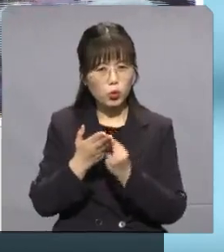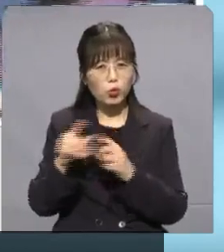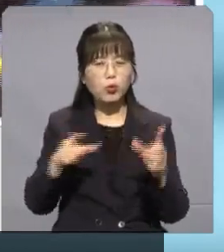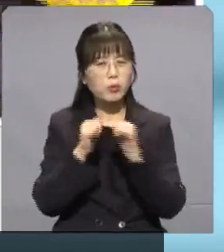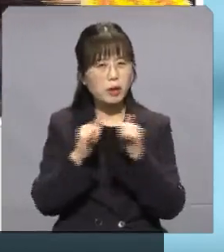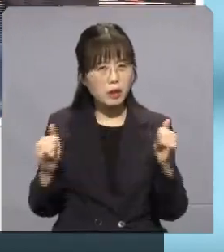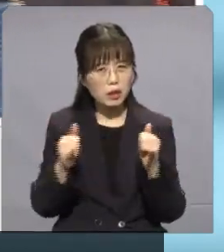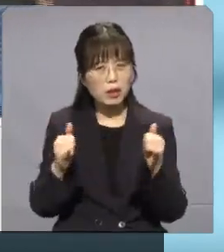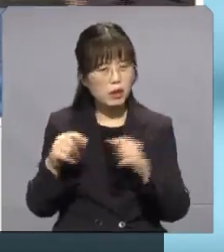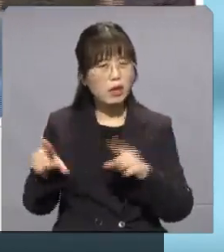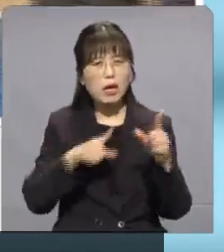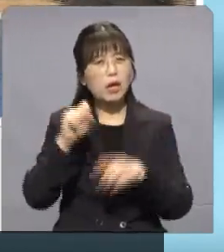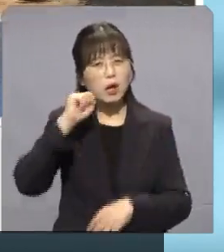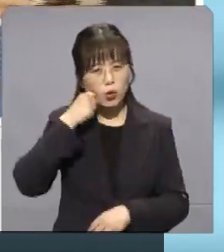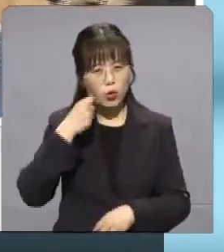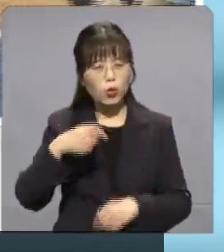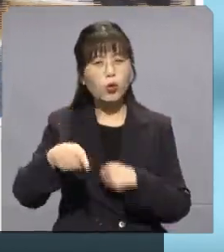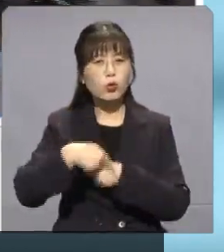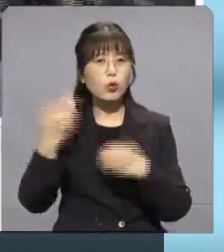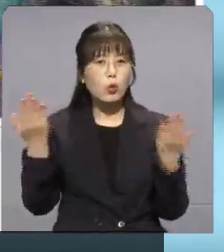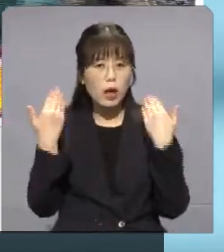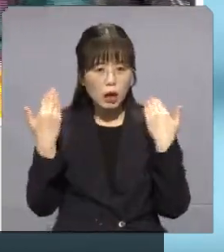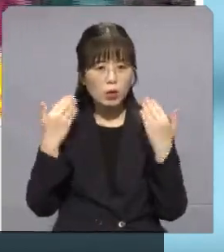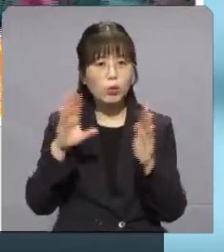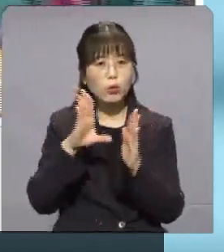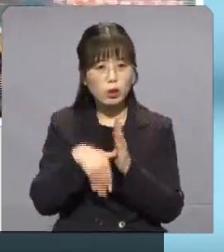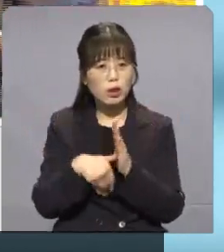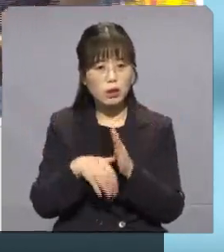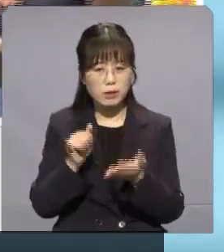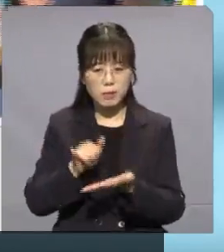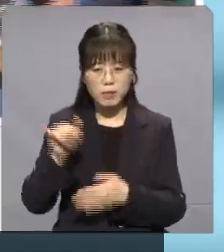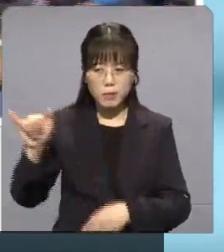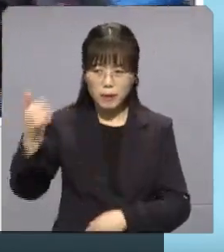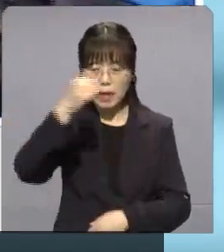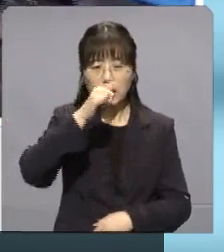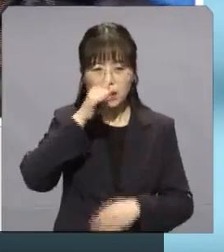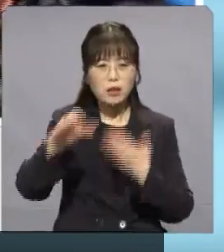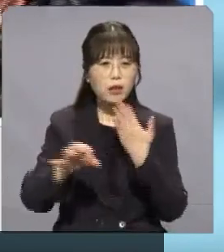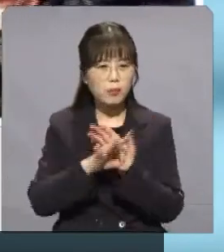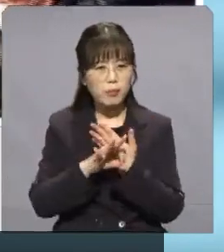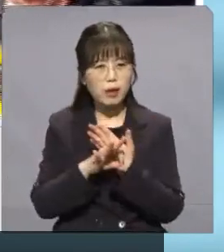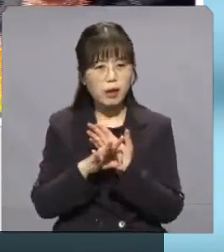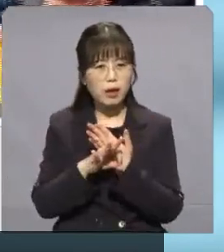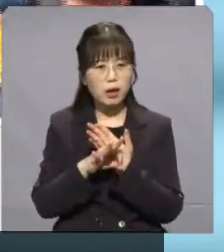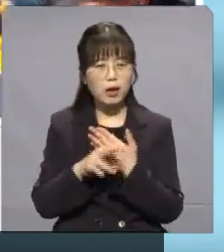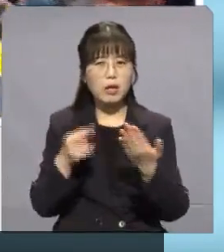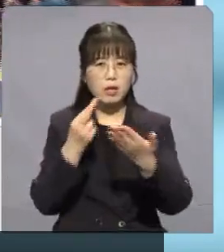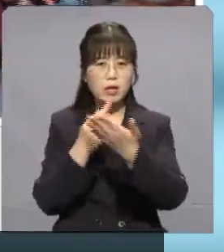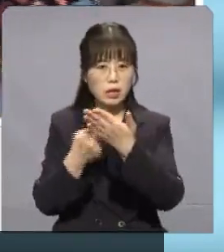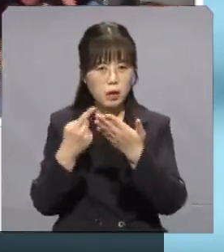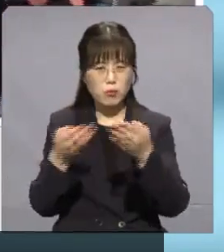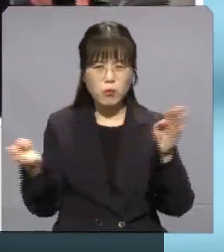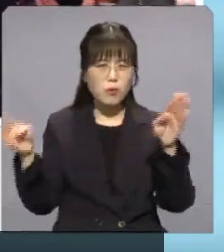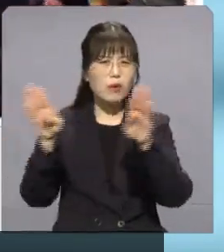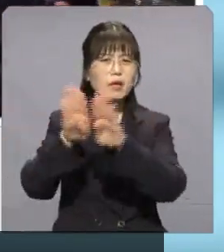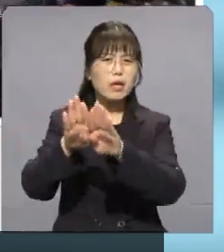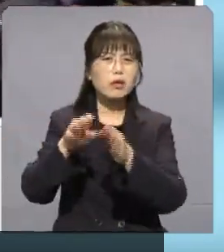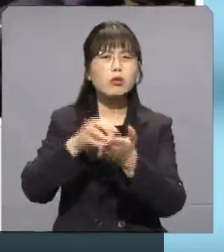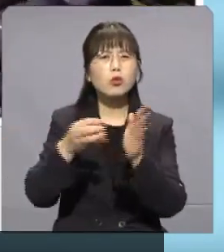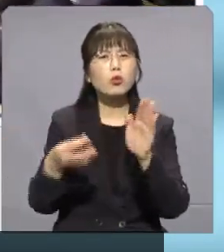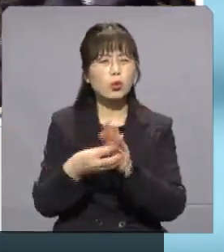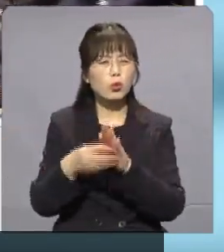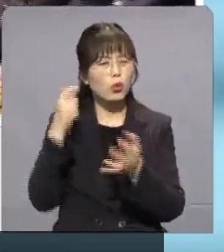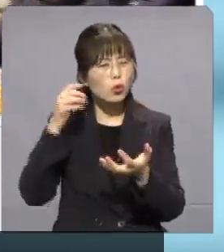그리고 거기 있는 학교 초등학교 같은 경우는 비행기가 지나가면 유리창 그 창문을 닫을 정도로 소음이 심해요